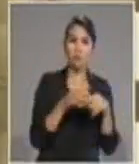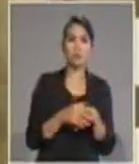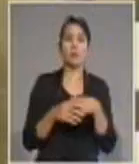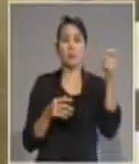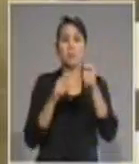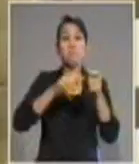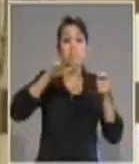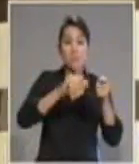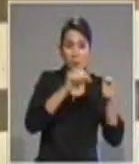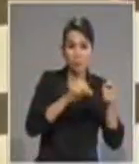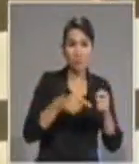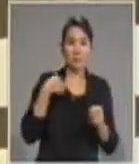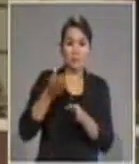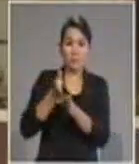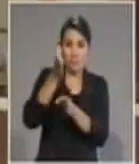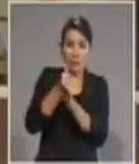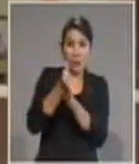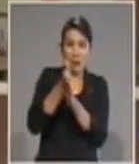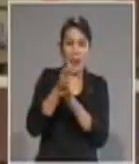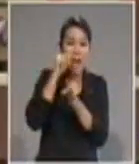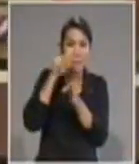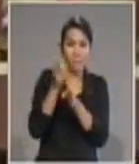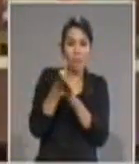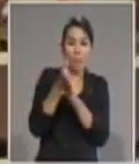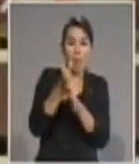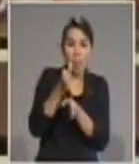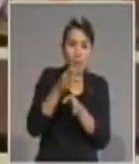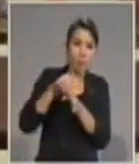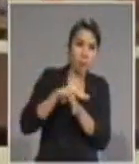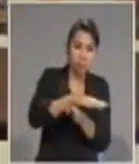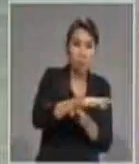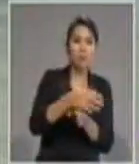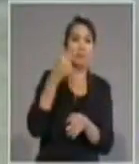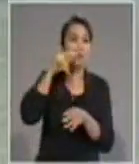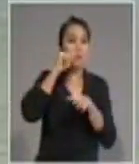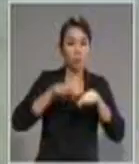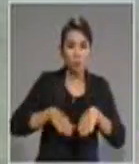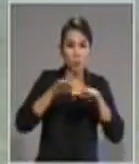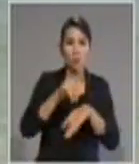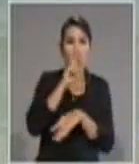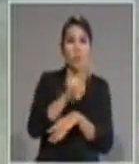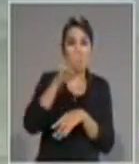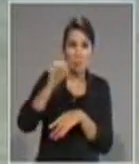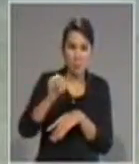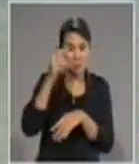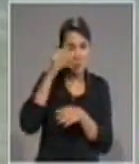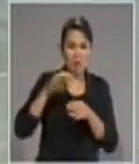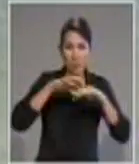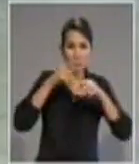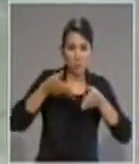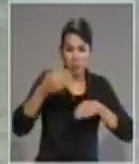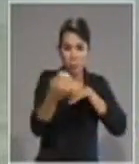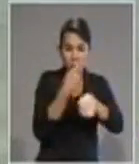เมืองผนังกั้นแม่น้ำตรังสุดตัวบางจุดน้ำท่วมสูงกว่า2เมตรกัดเซาะถนนเสียหายเป็นทางยาวกว่า3กิโลเม